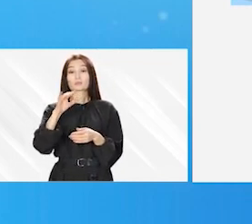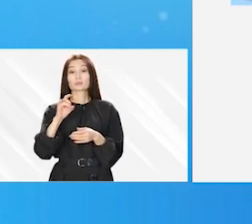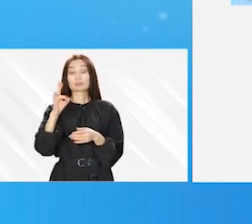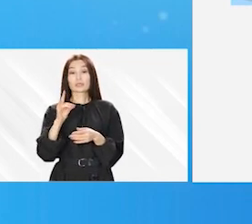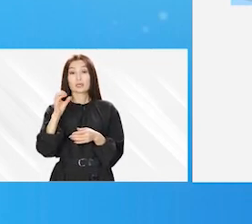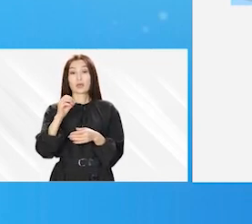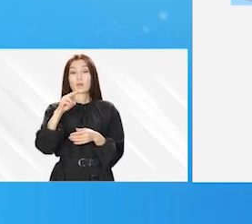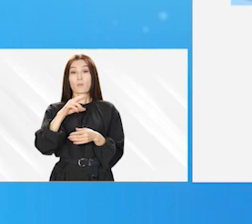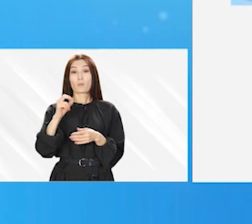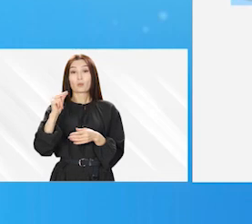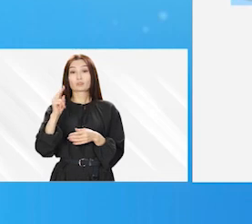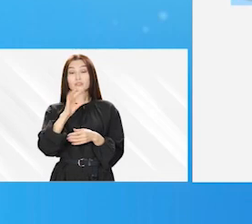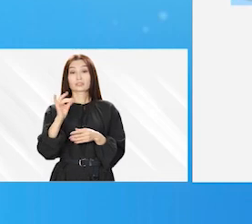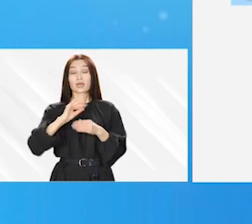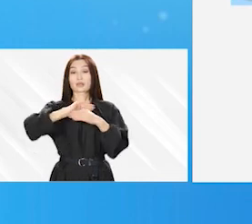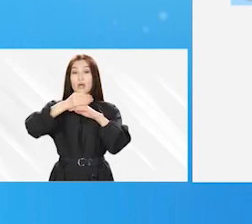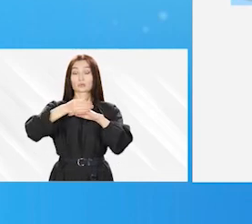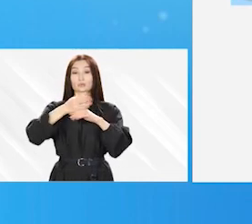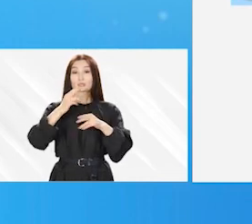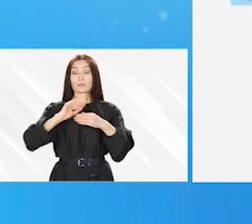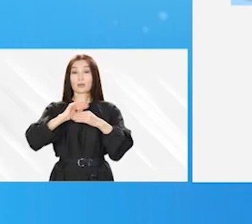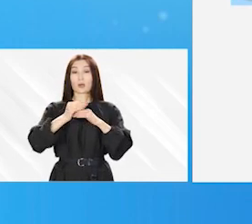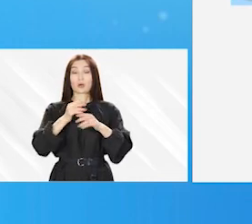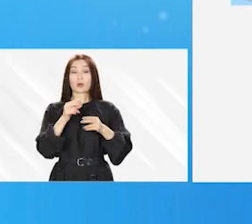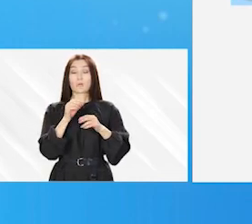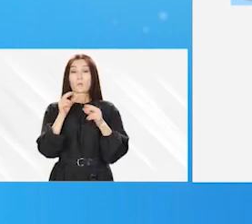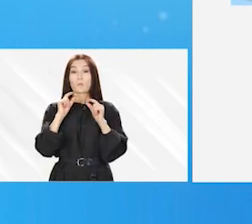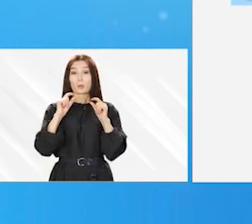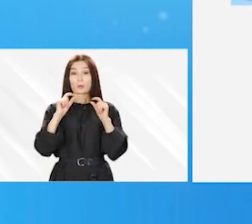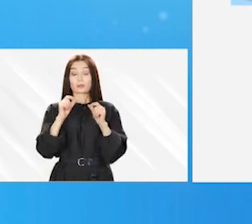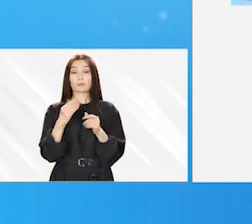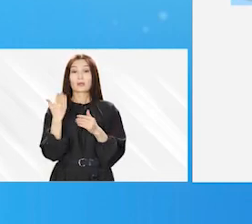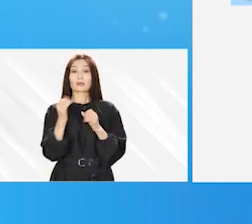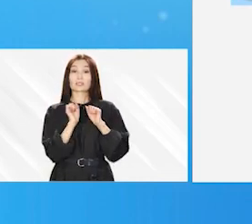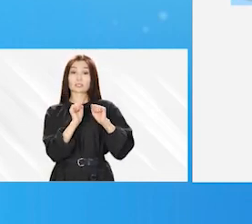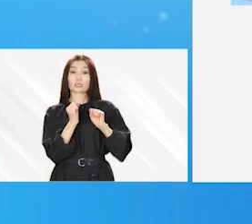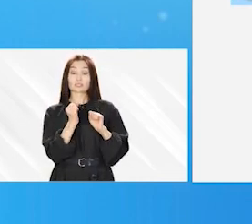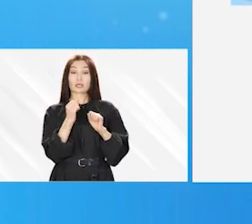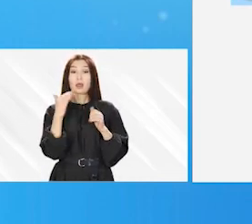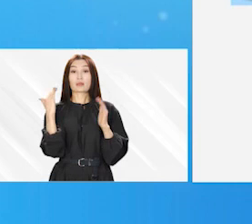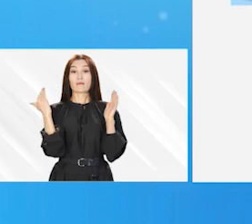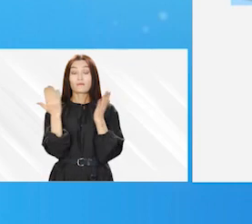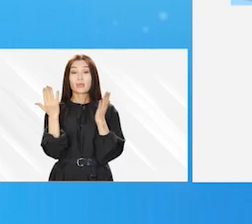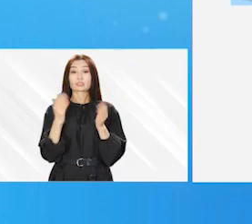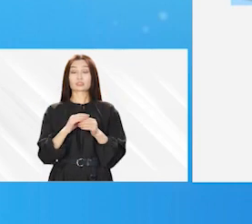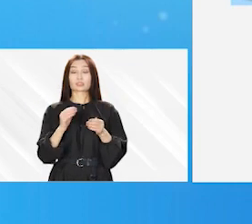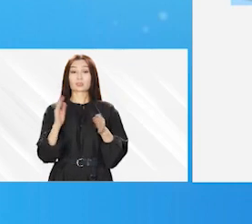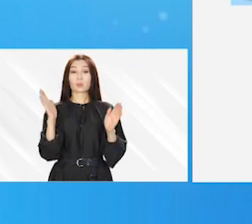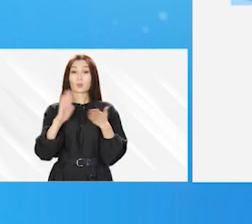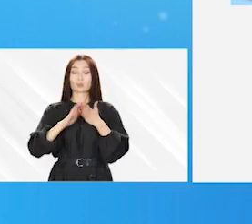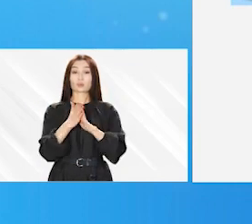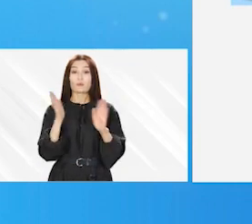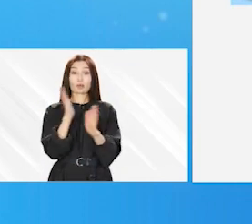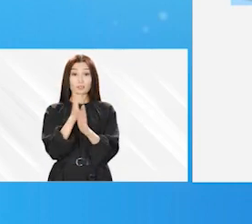почки покрыты плотными кожистыми чешуями защищающих их от внешних неблагоприятных условий среды